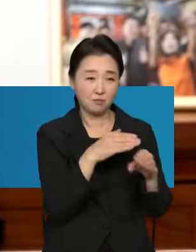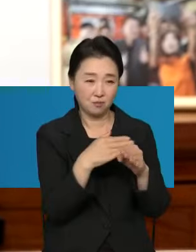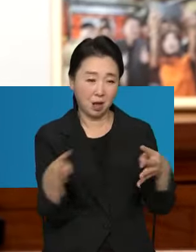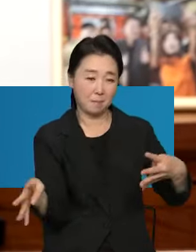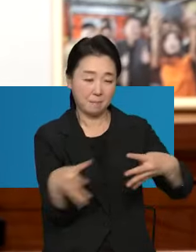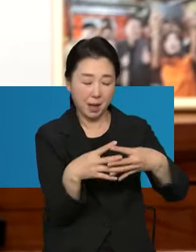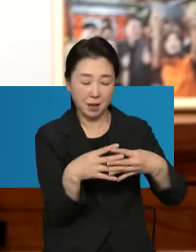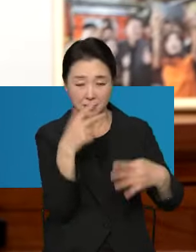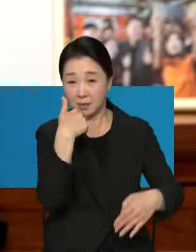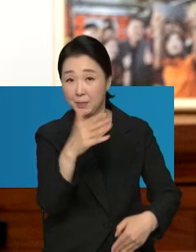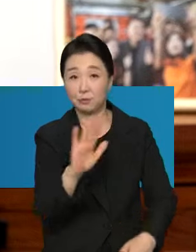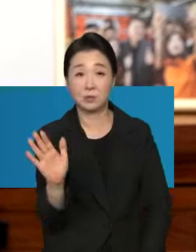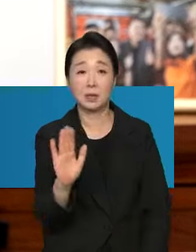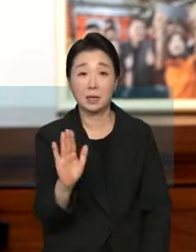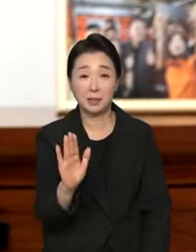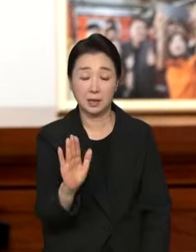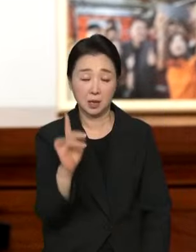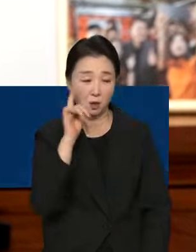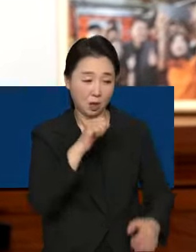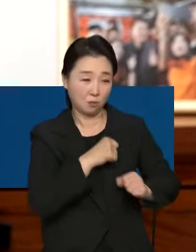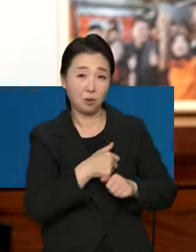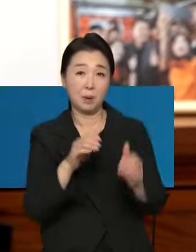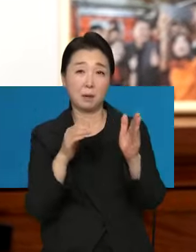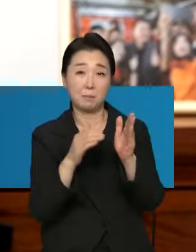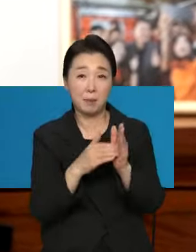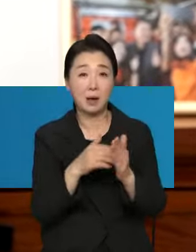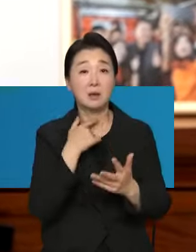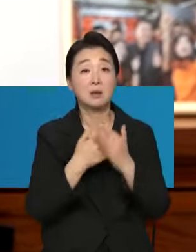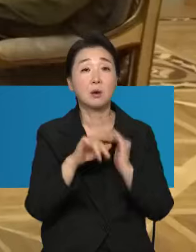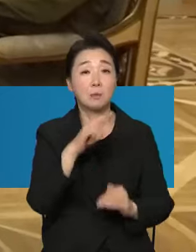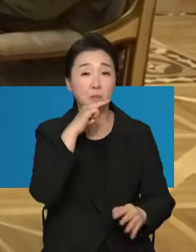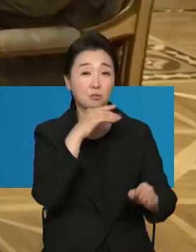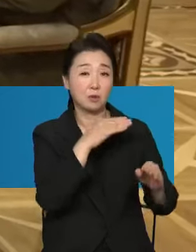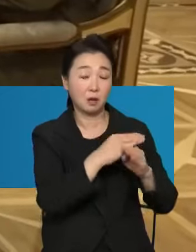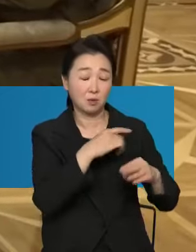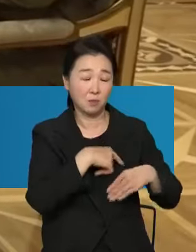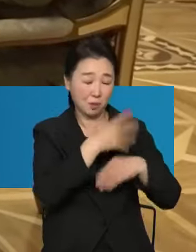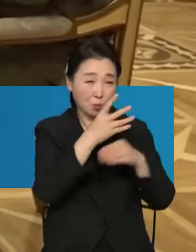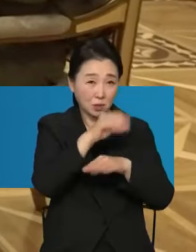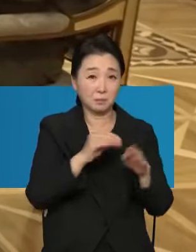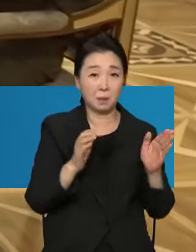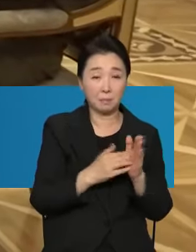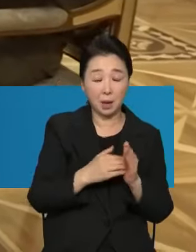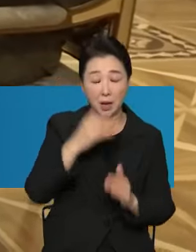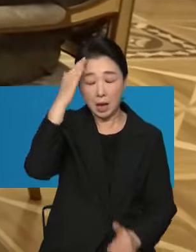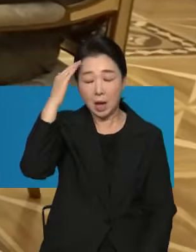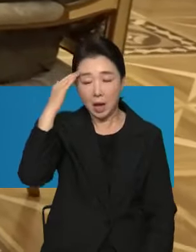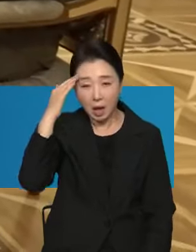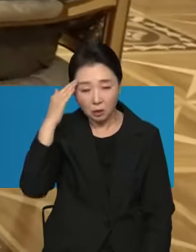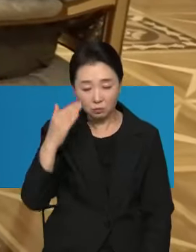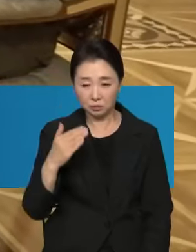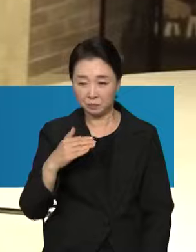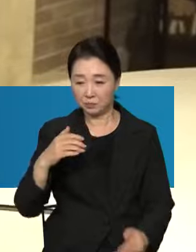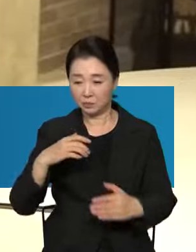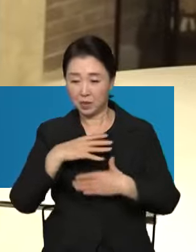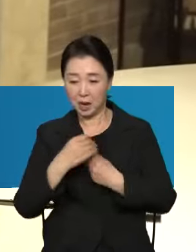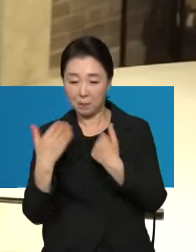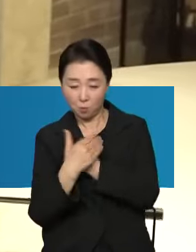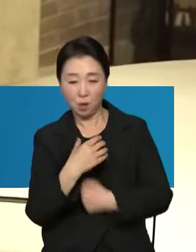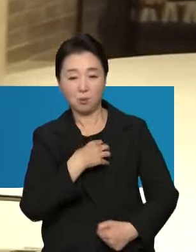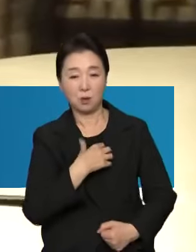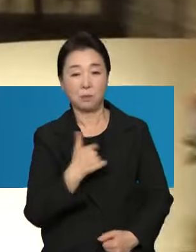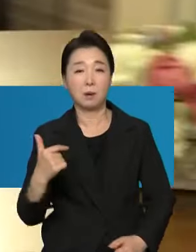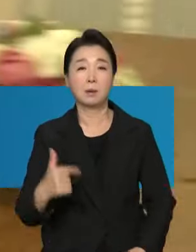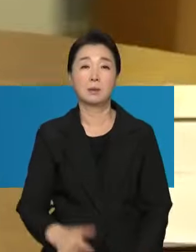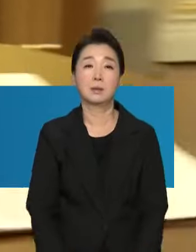말했습니다 히 파병으로 얻는 경험이 북한군 전체에 습득되는 우리 안보에 큰 위협이 될 거라고 말했다고 대통령실은